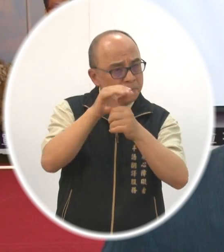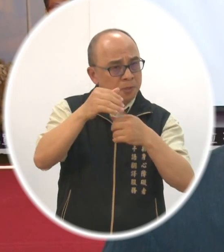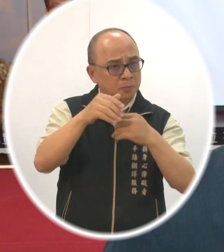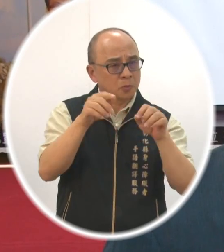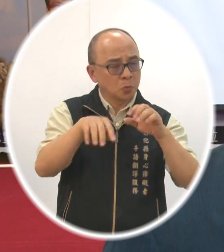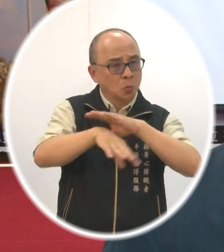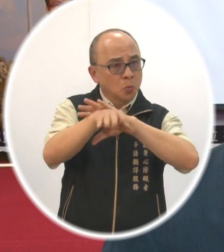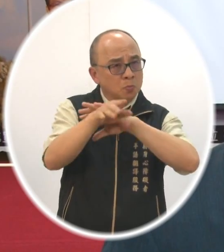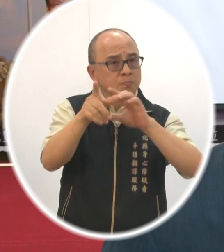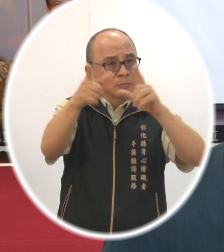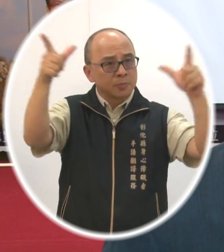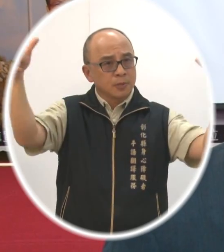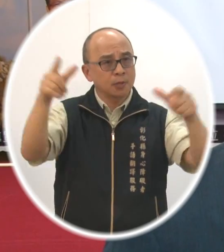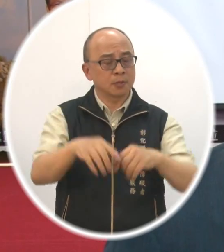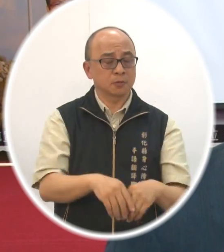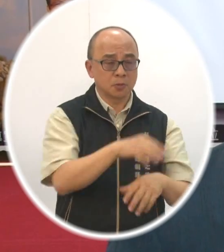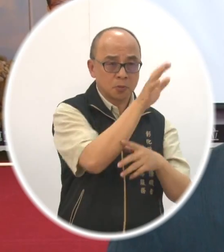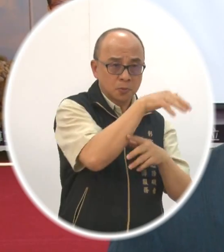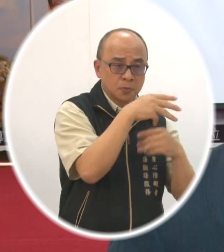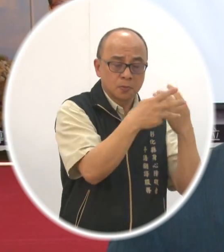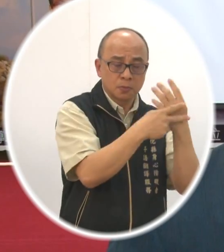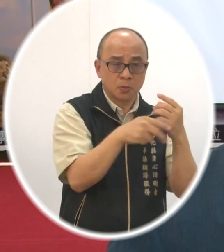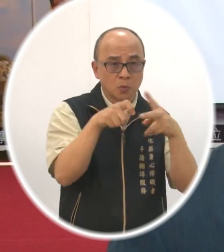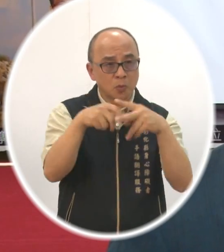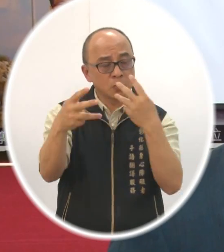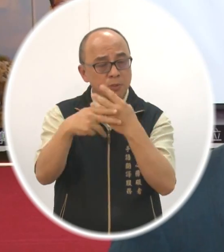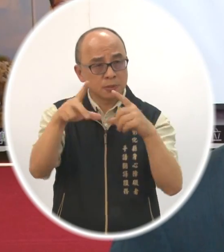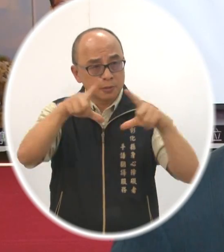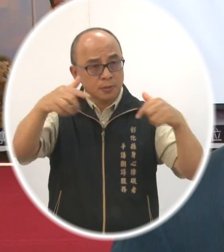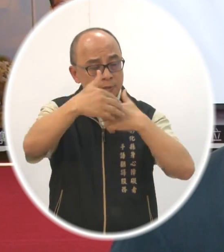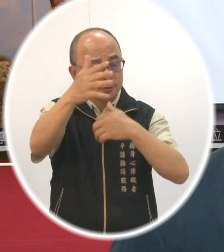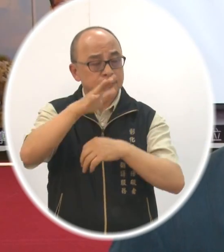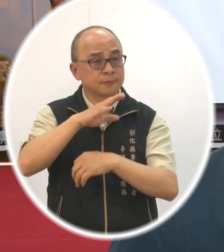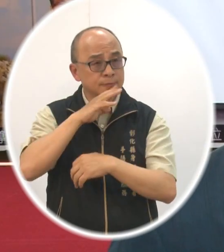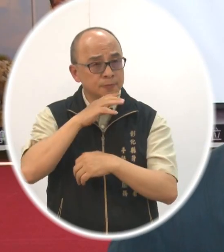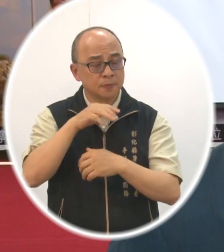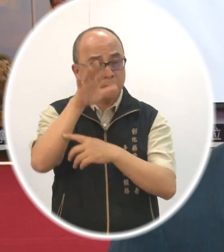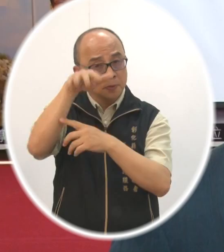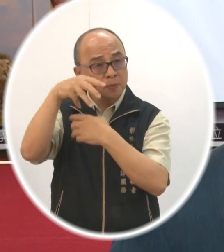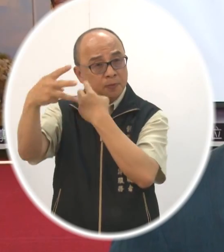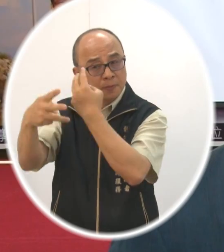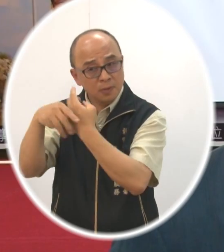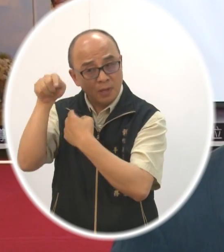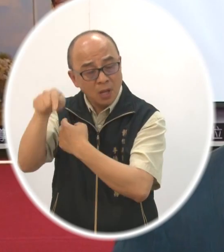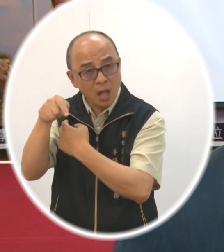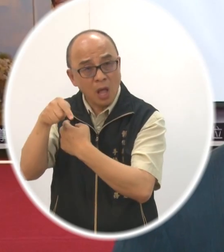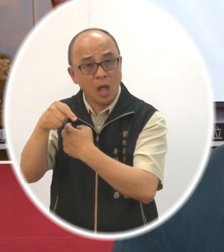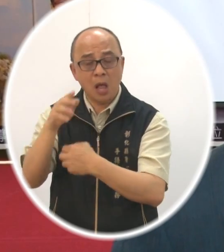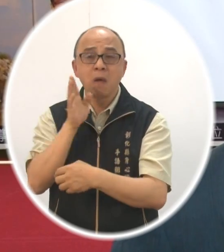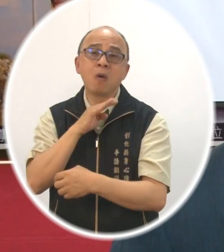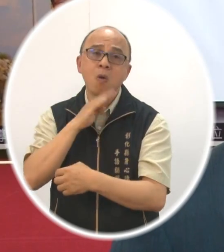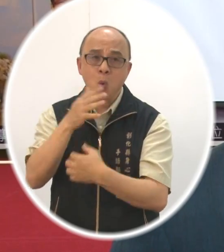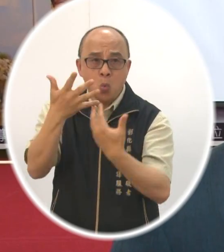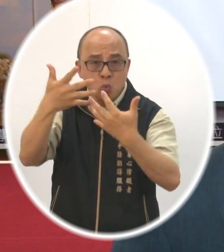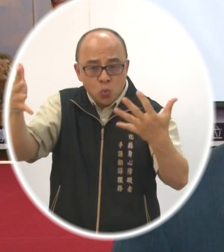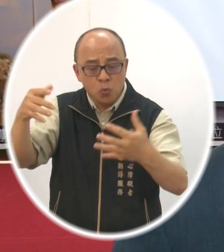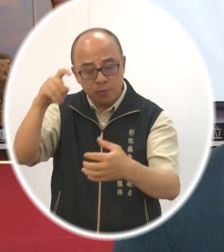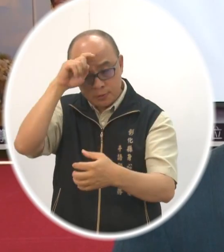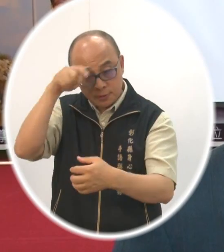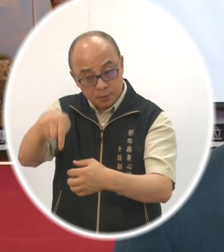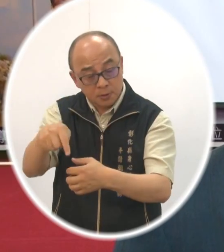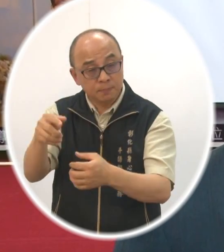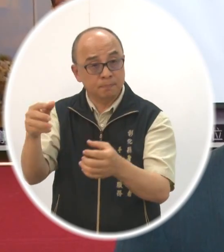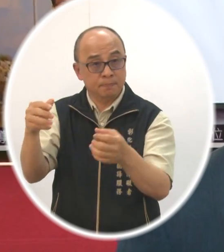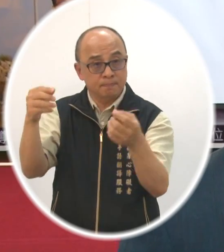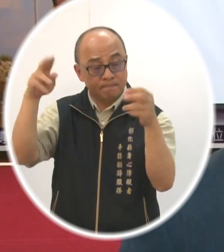彰化也是一个农业跟工业的大县，那农业的那个相关的一个废弃物所形成的沼气发电，我们也希望能